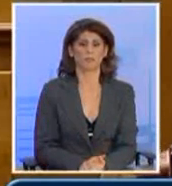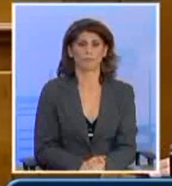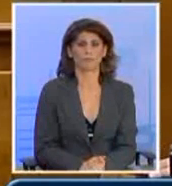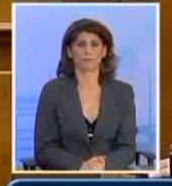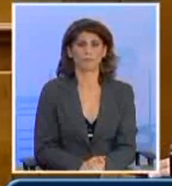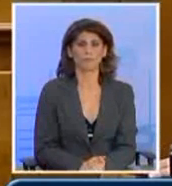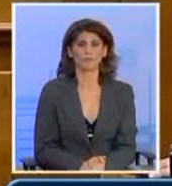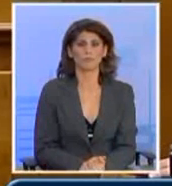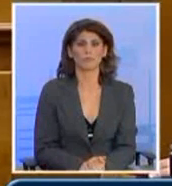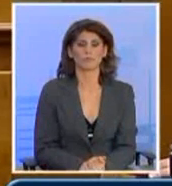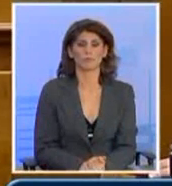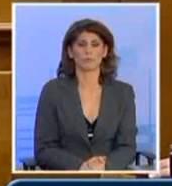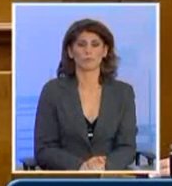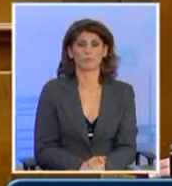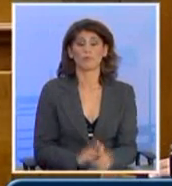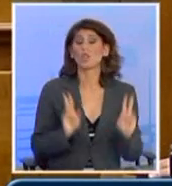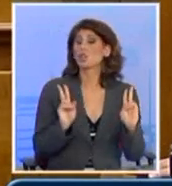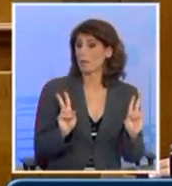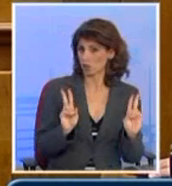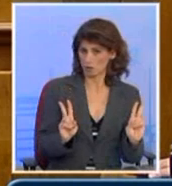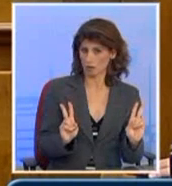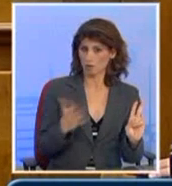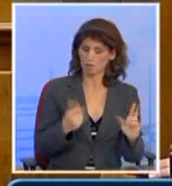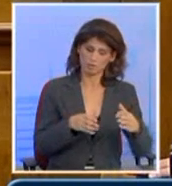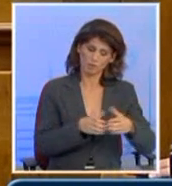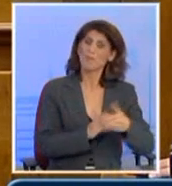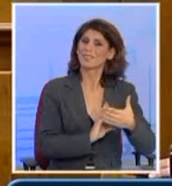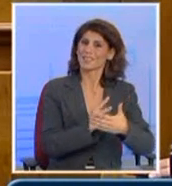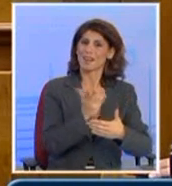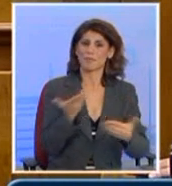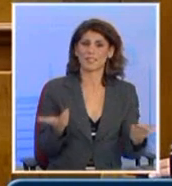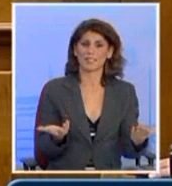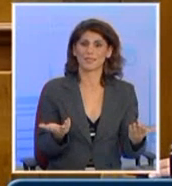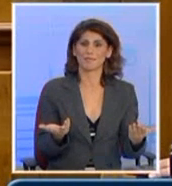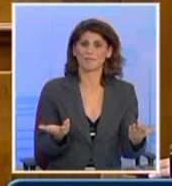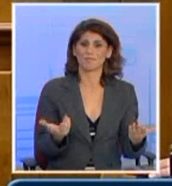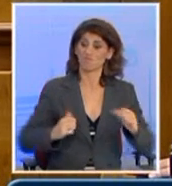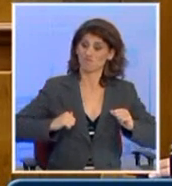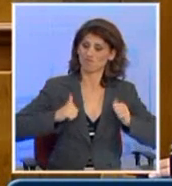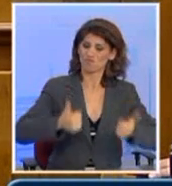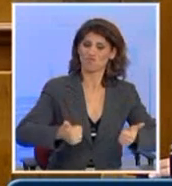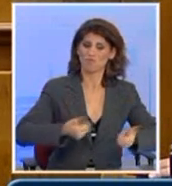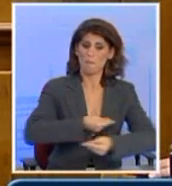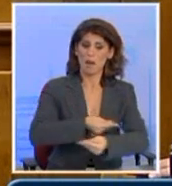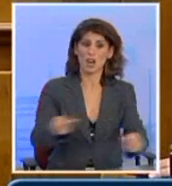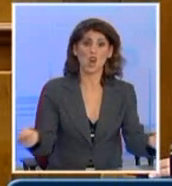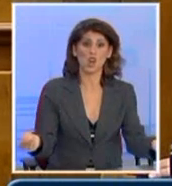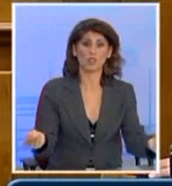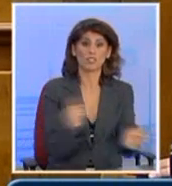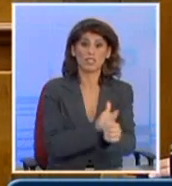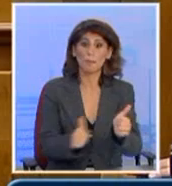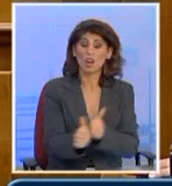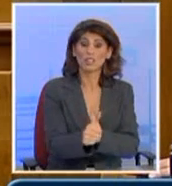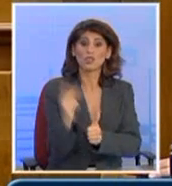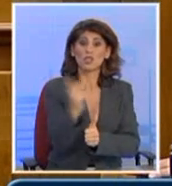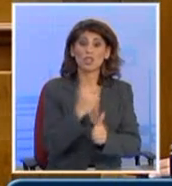Το ΠΑΣΟΚ είναι το κόμμα της ανάπτυξης και των γενναίων παροχών και της αποκατάστασης